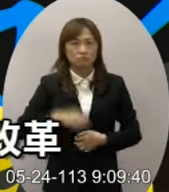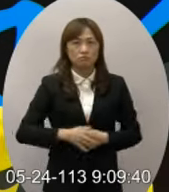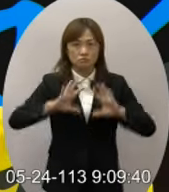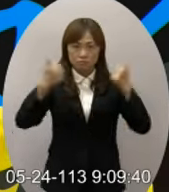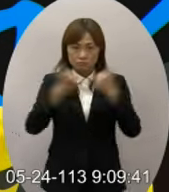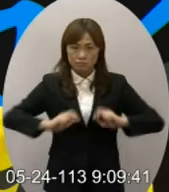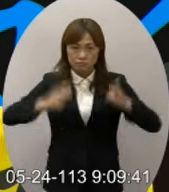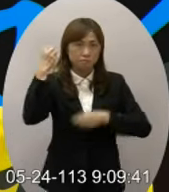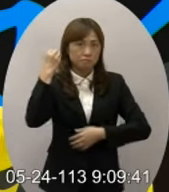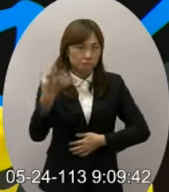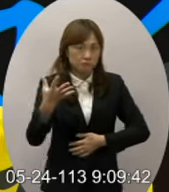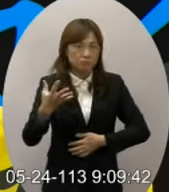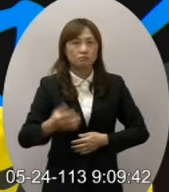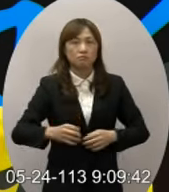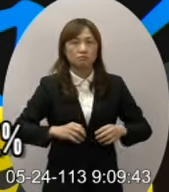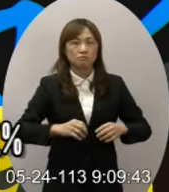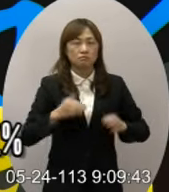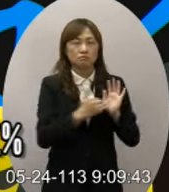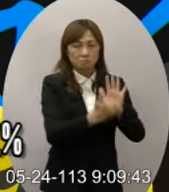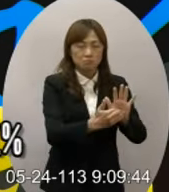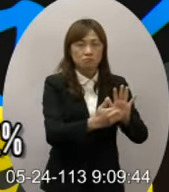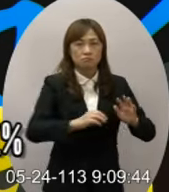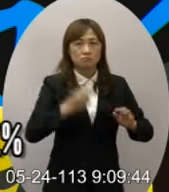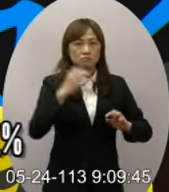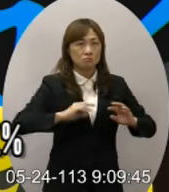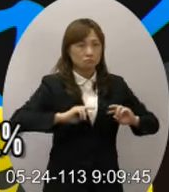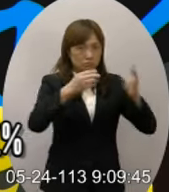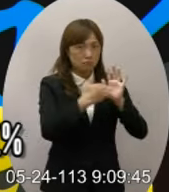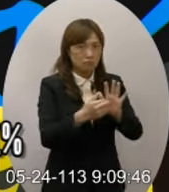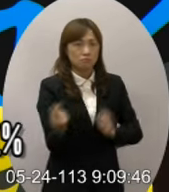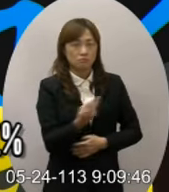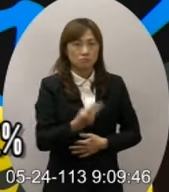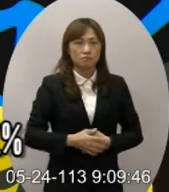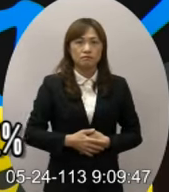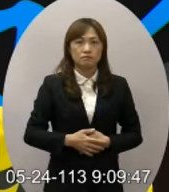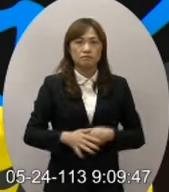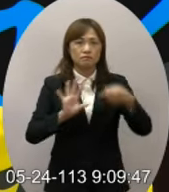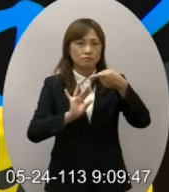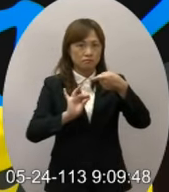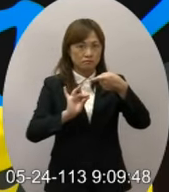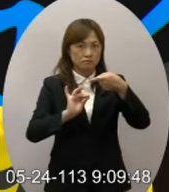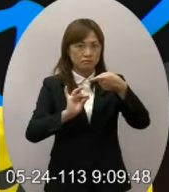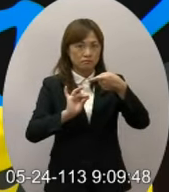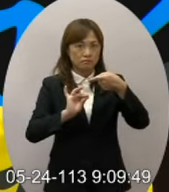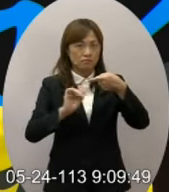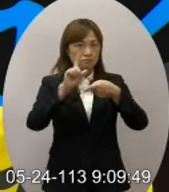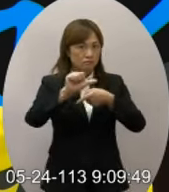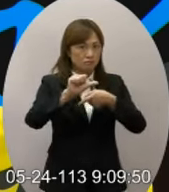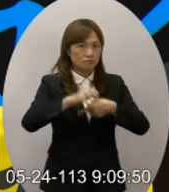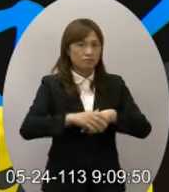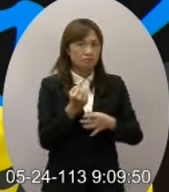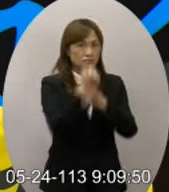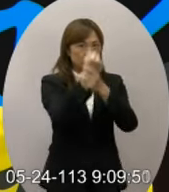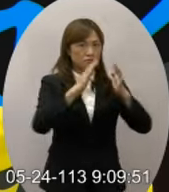改革最新的统计跟分析。支持国会改革人是偌济？65%。支持台湾民众党，